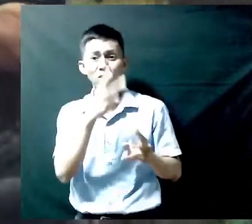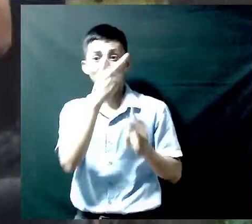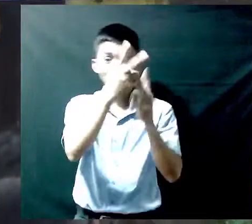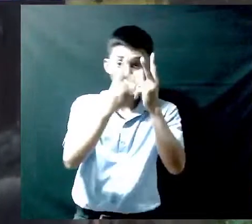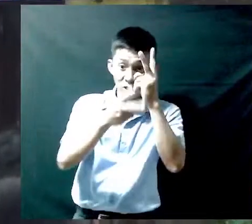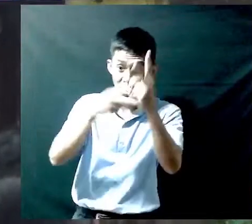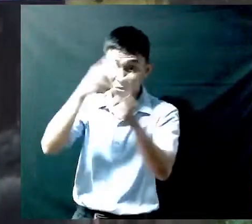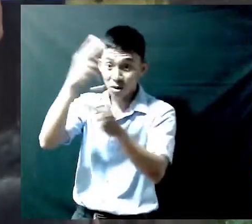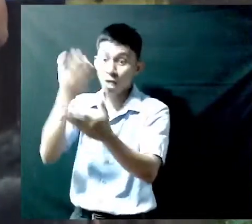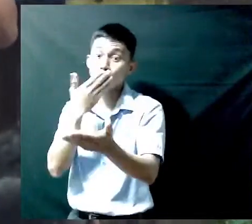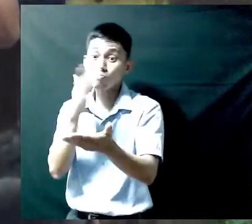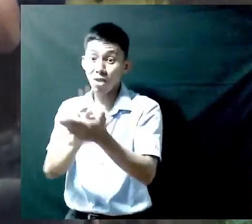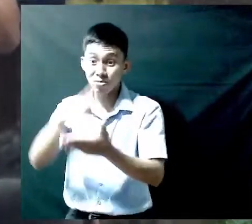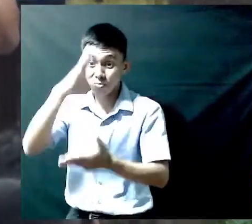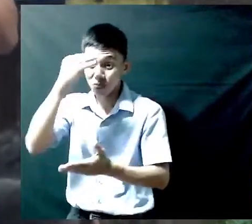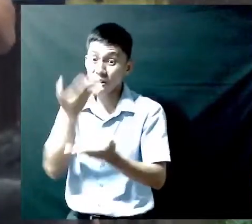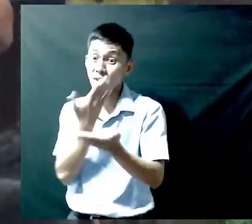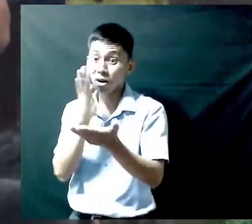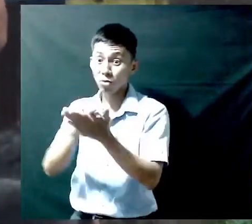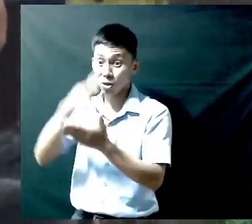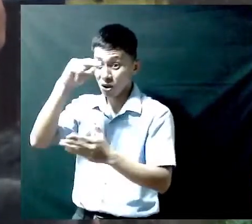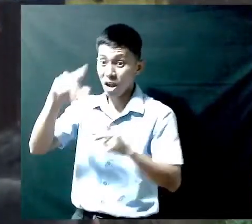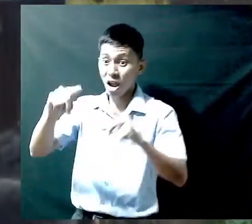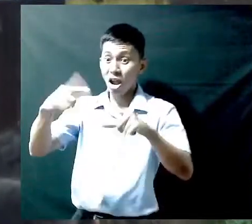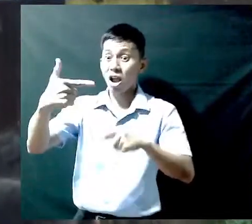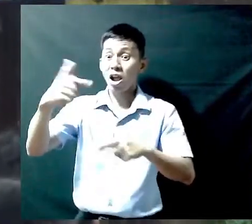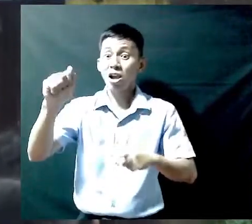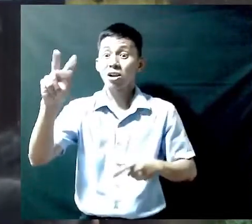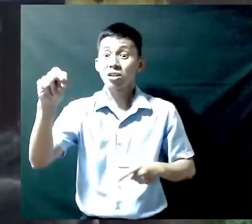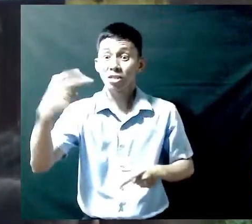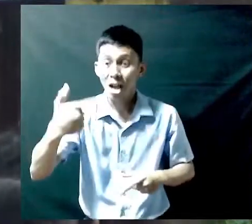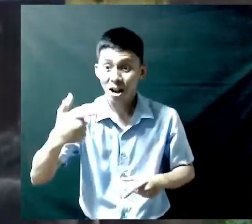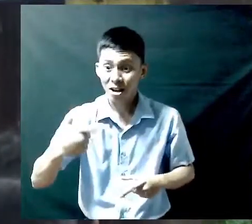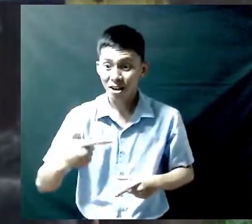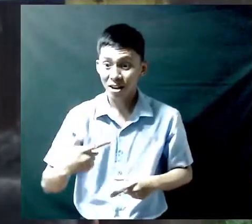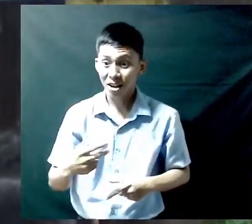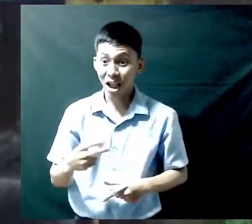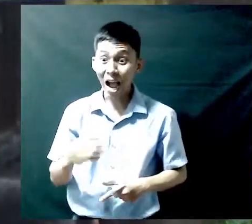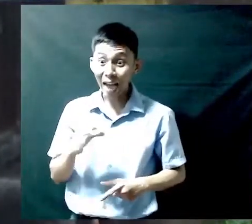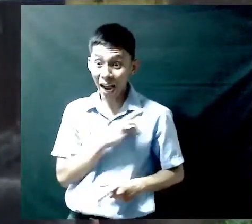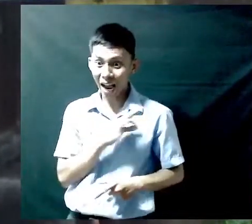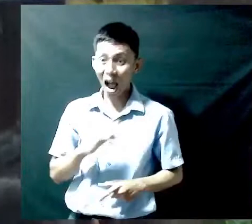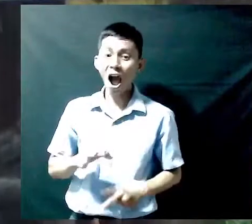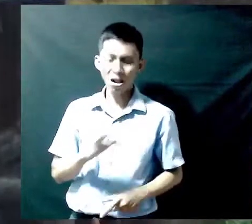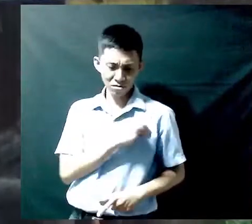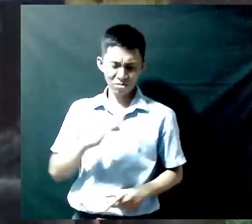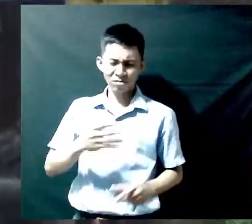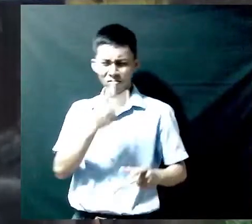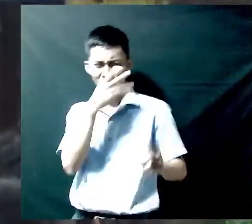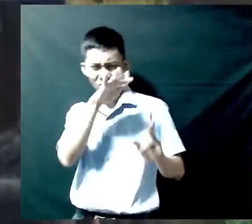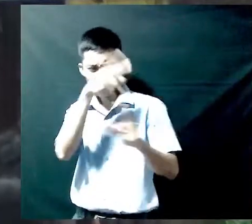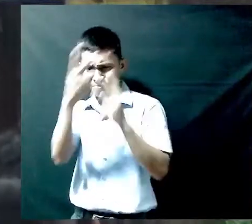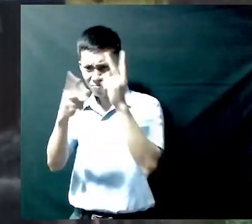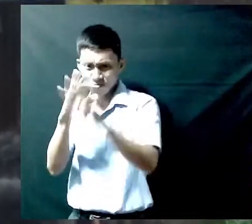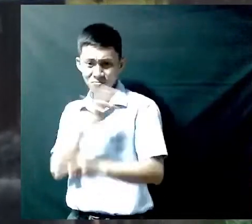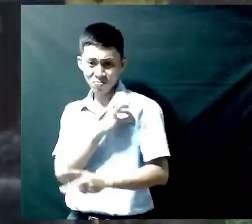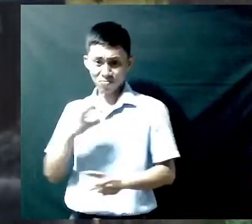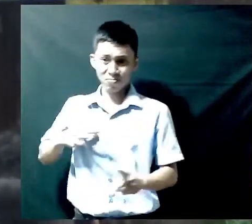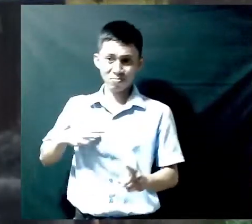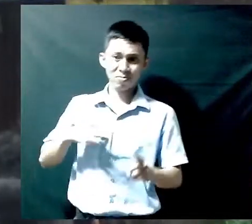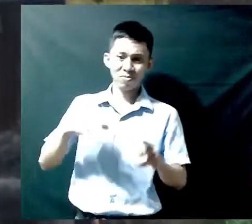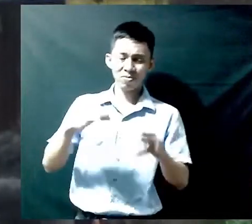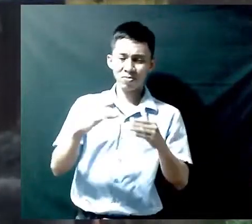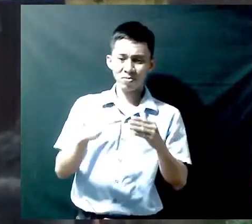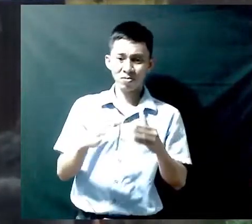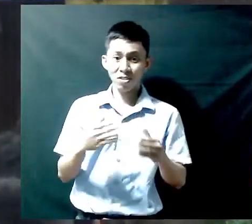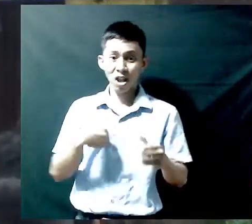doon, turf. Yung lugar nila. Papasukin ko yon. Wala akong pakialam kung ako'y mabugbog. And nung time na yun, I was at the height of my